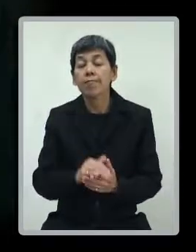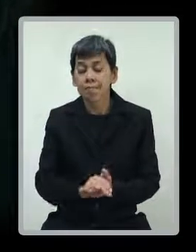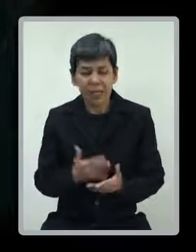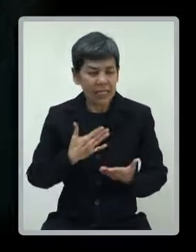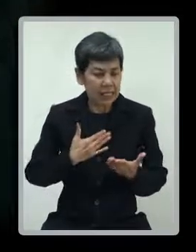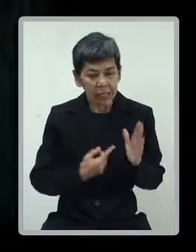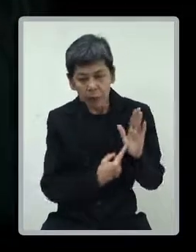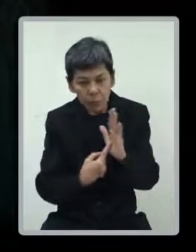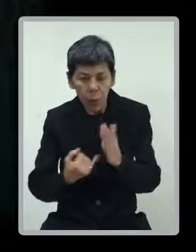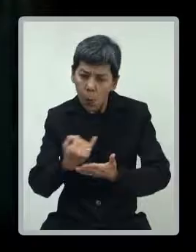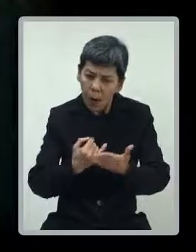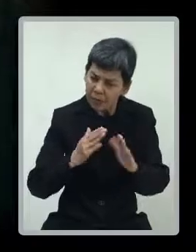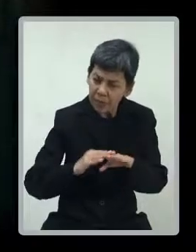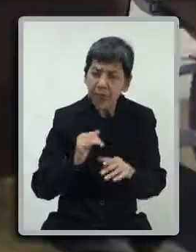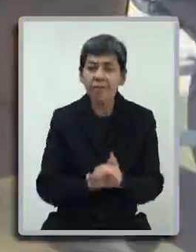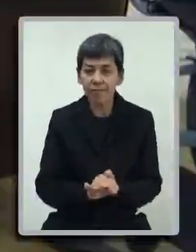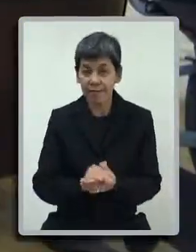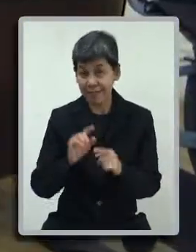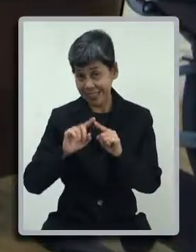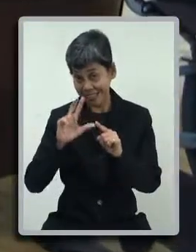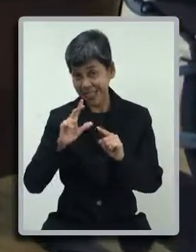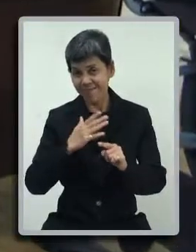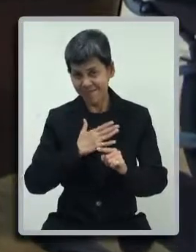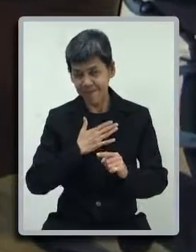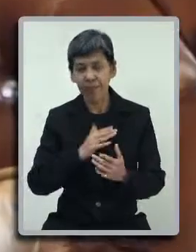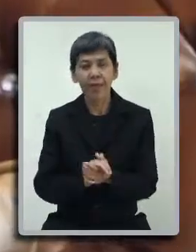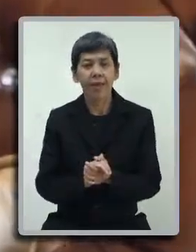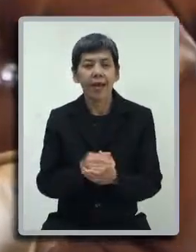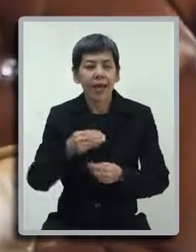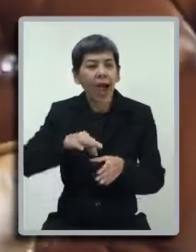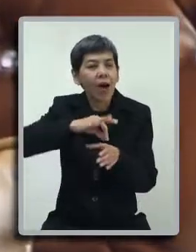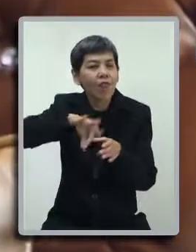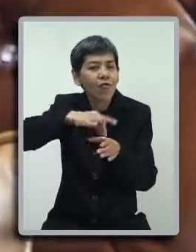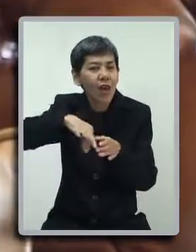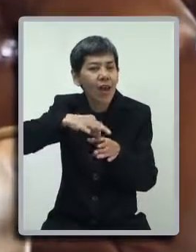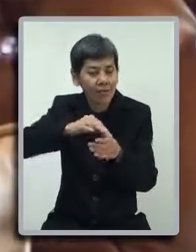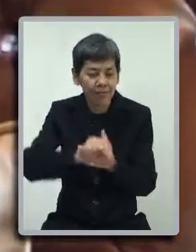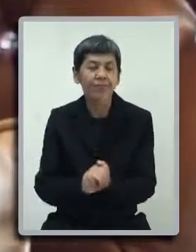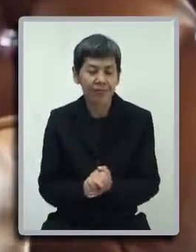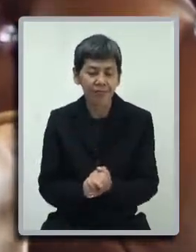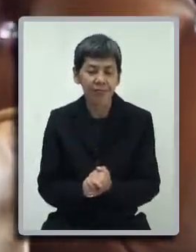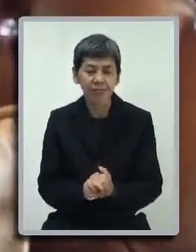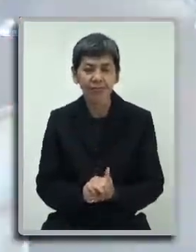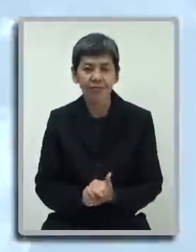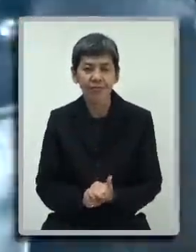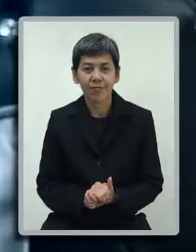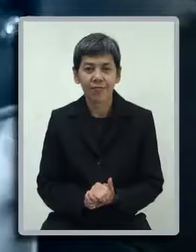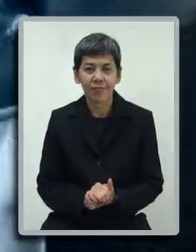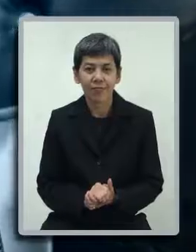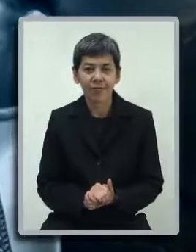ใช่ หาพื้นที่ลำบาก ใช่แล้วก็อันดับที่3เนี่ยก็คือว่าธุรกิจร้านกาแฟมีความสุขนะครับ